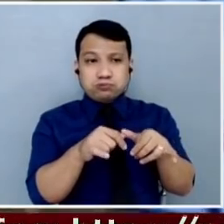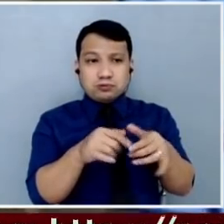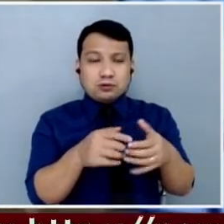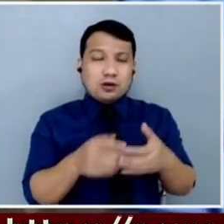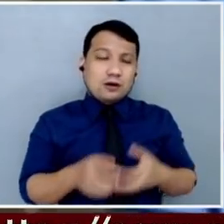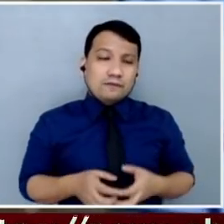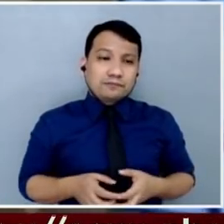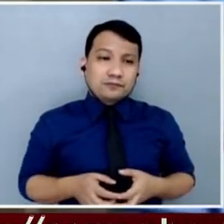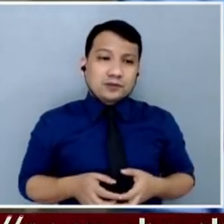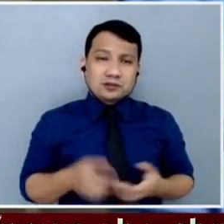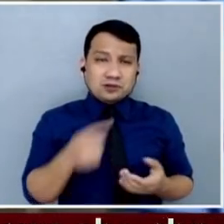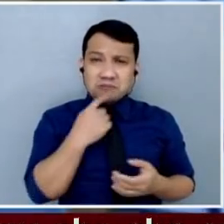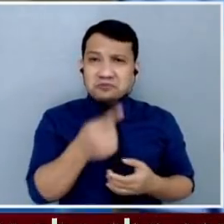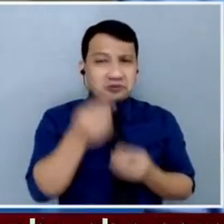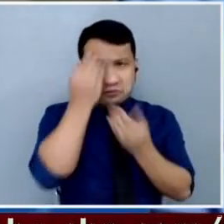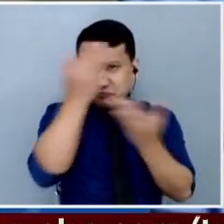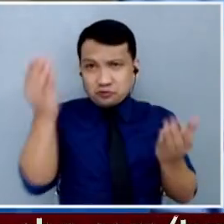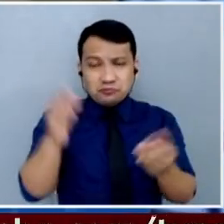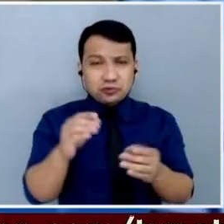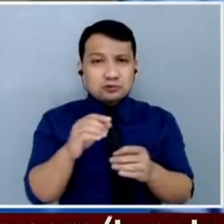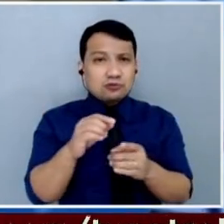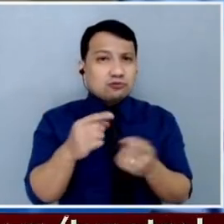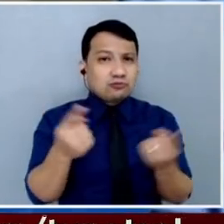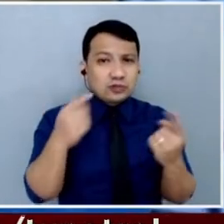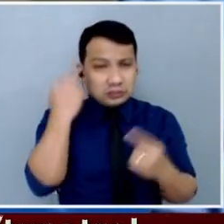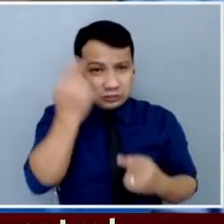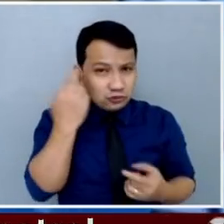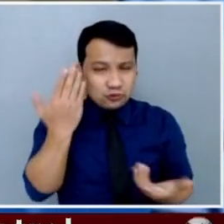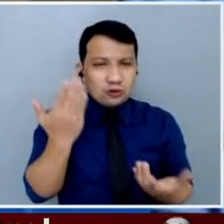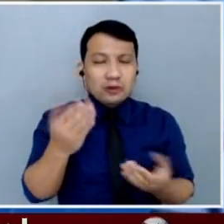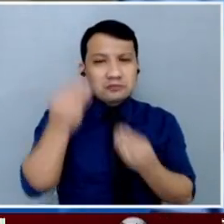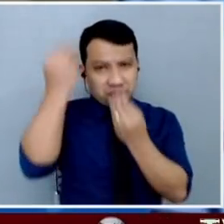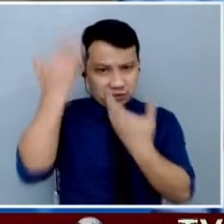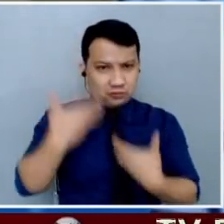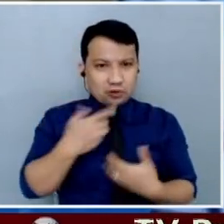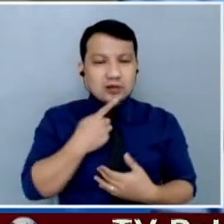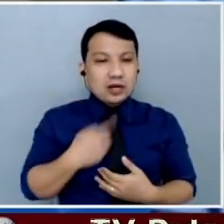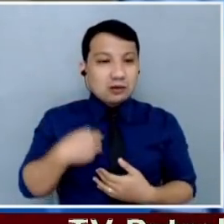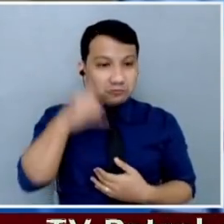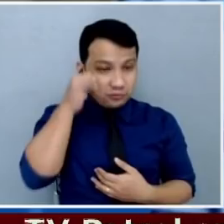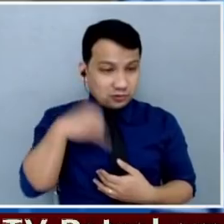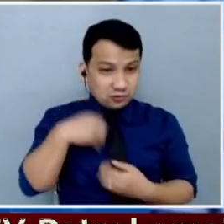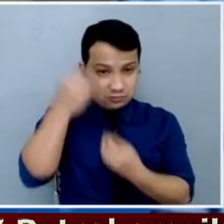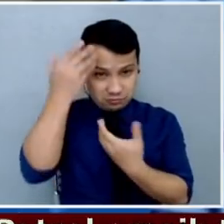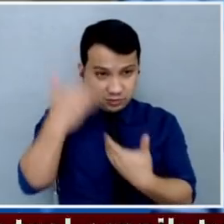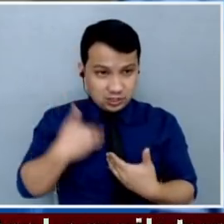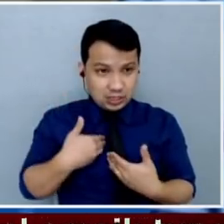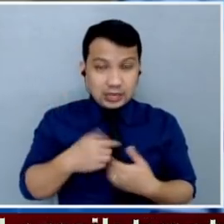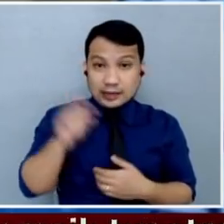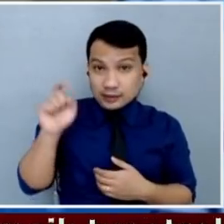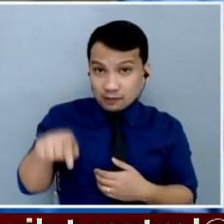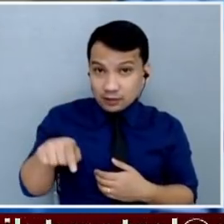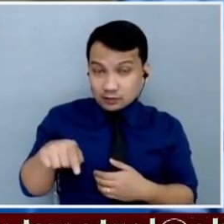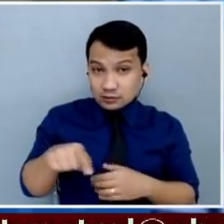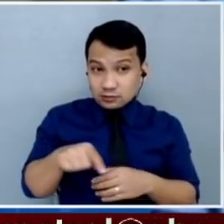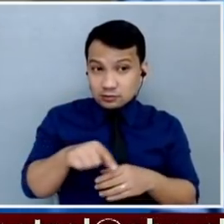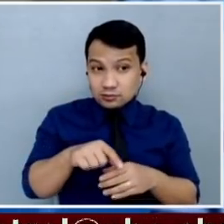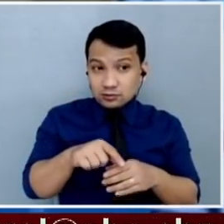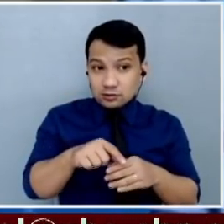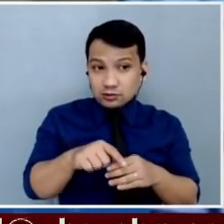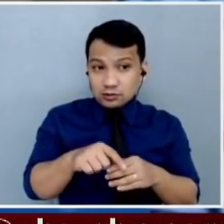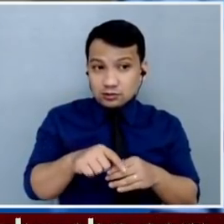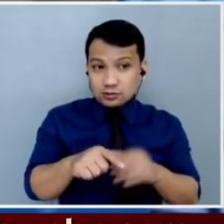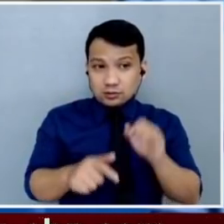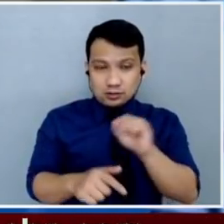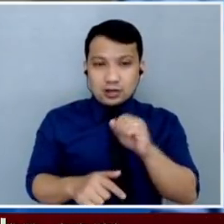that situation. But we were informed yesterday. Dapat ba sa Aksyon Demokratiko siya tatakbo? Sa